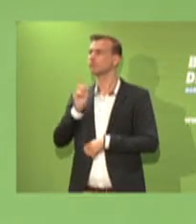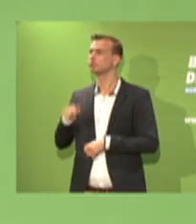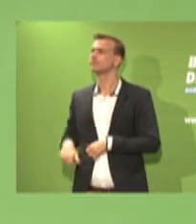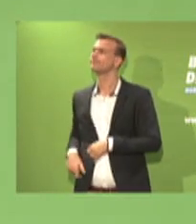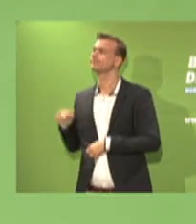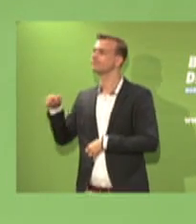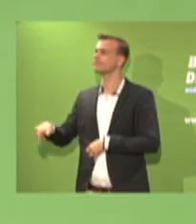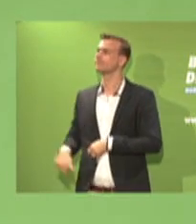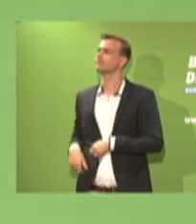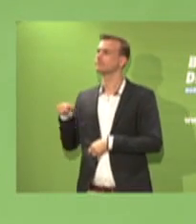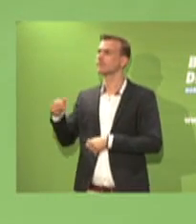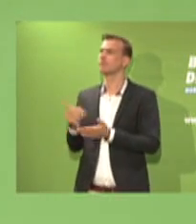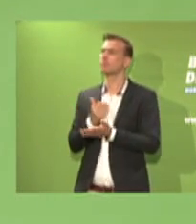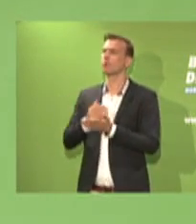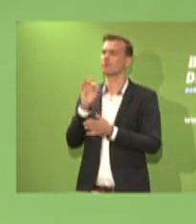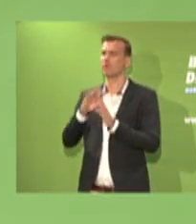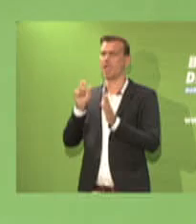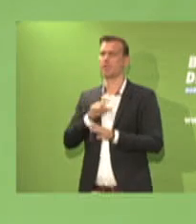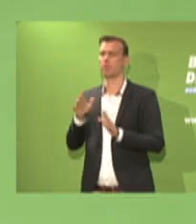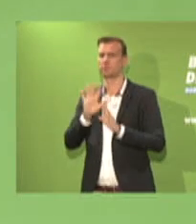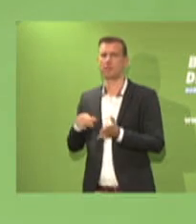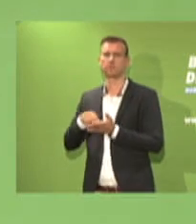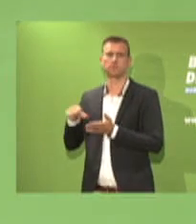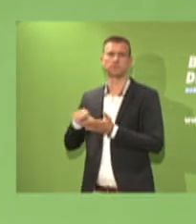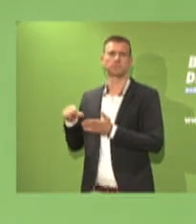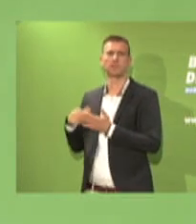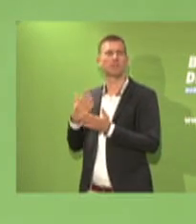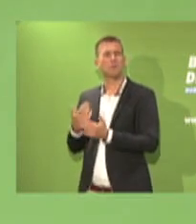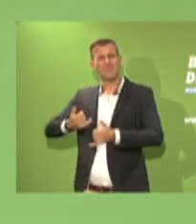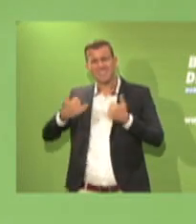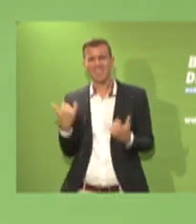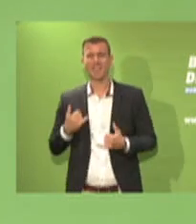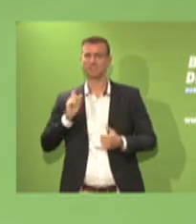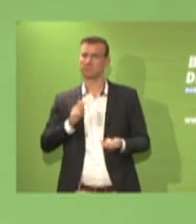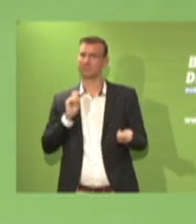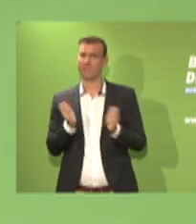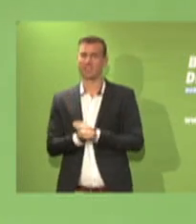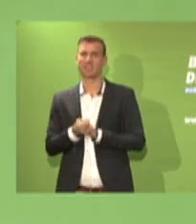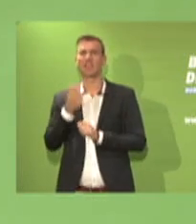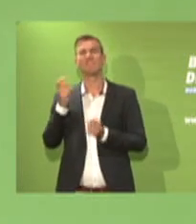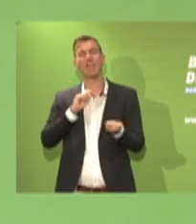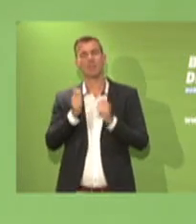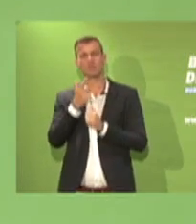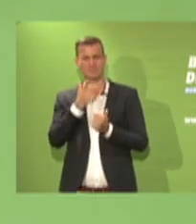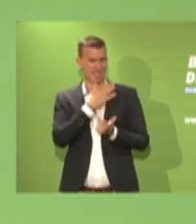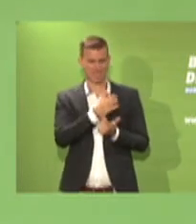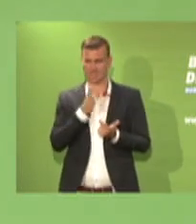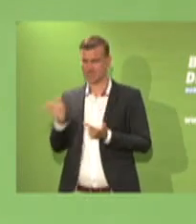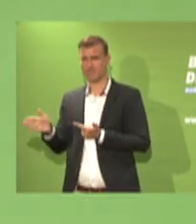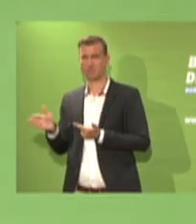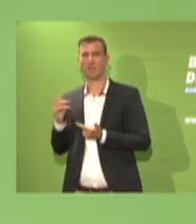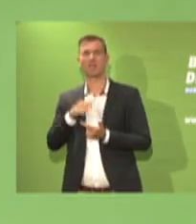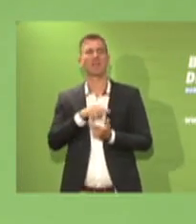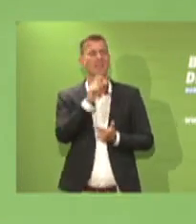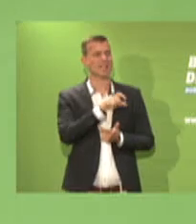Zukunft würden übernehmen müssen. Deswegen brauchen wir jetzt eine Veränderung, und zwar eine Veränderung in zwei Richtungen hin. Erstens, nicht überall,